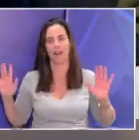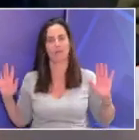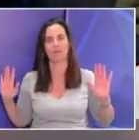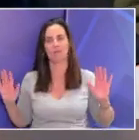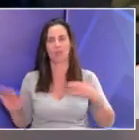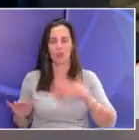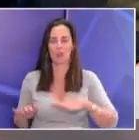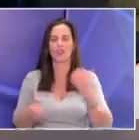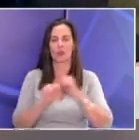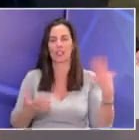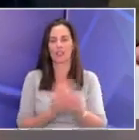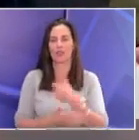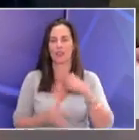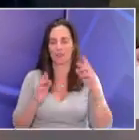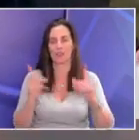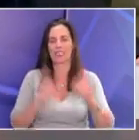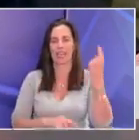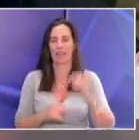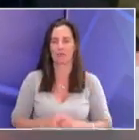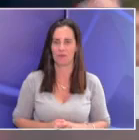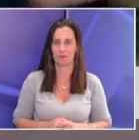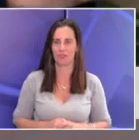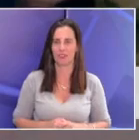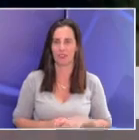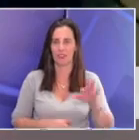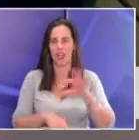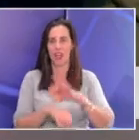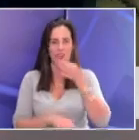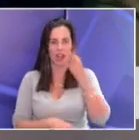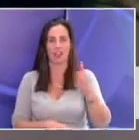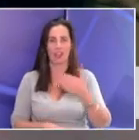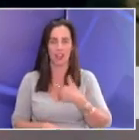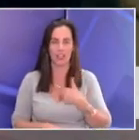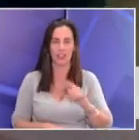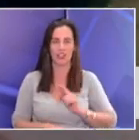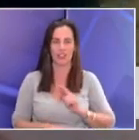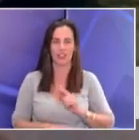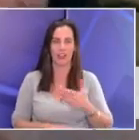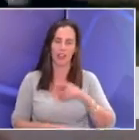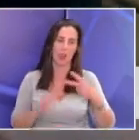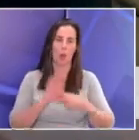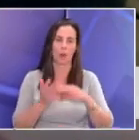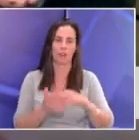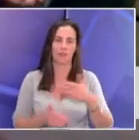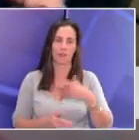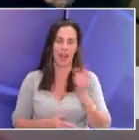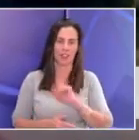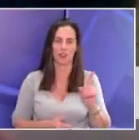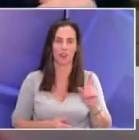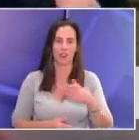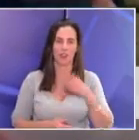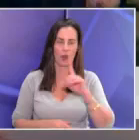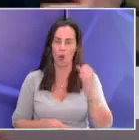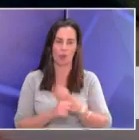רוצה שהדמוקרטים ינצחו, ואני מקווה שזה מה שיקרה. יש לי באופן אישי, אני לא פוליטיקאית, ואני